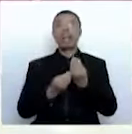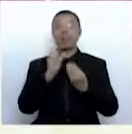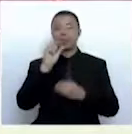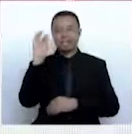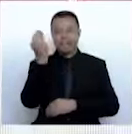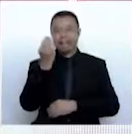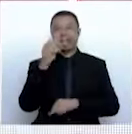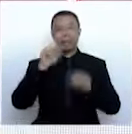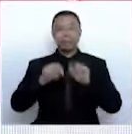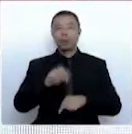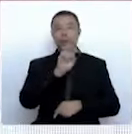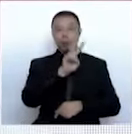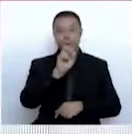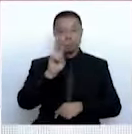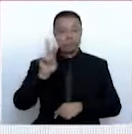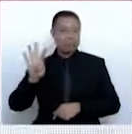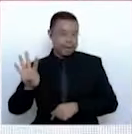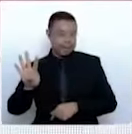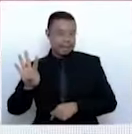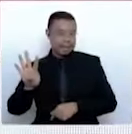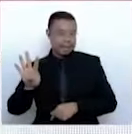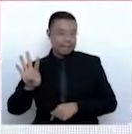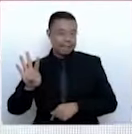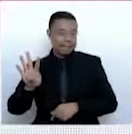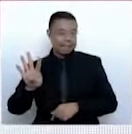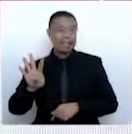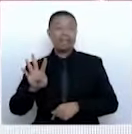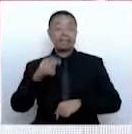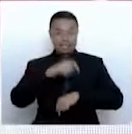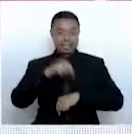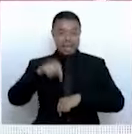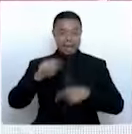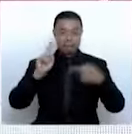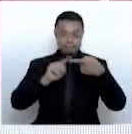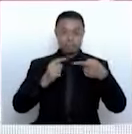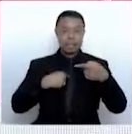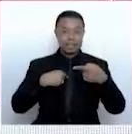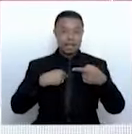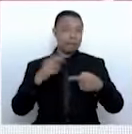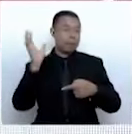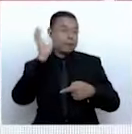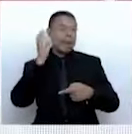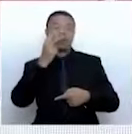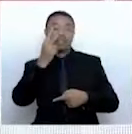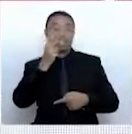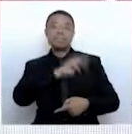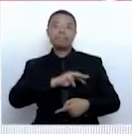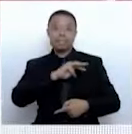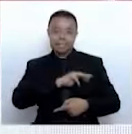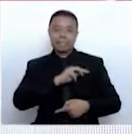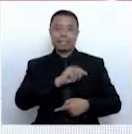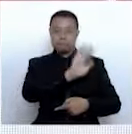DKI Jakarta pemilihan tahun 2024. Dan pada sesi pertama kita akan mendengarkan visi,